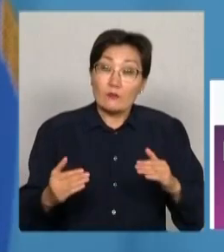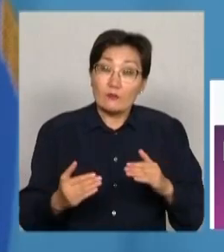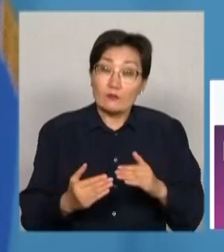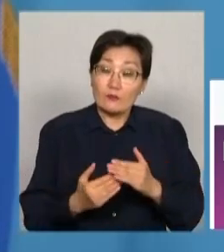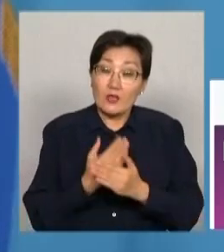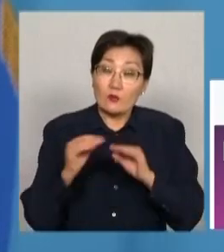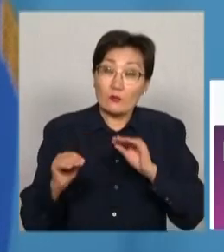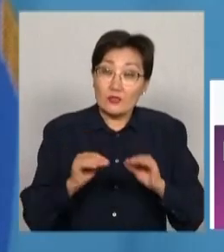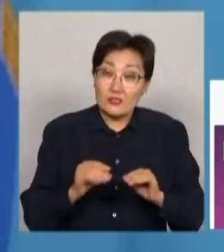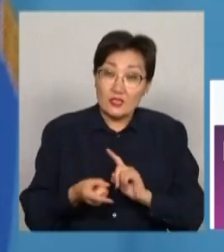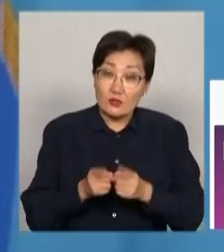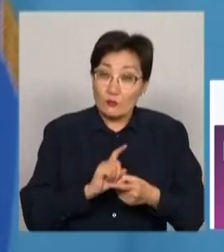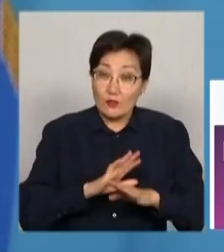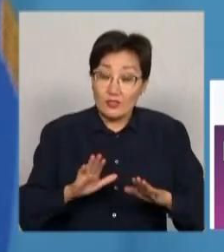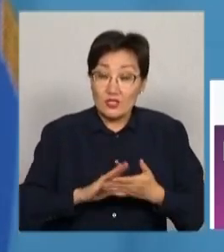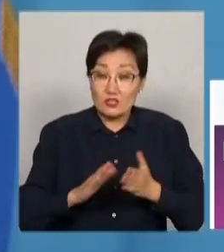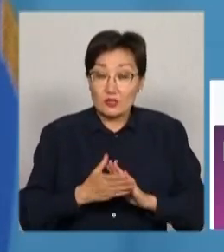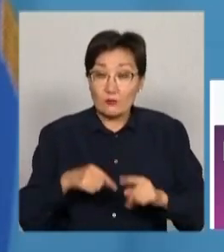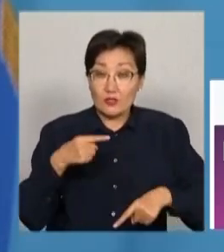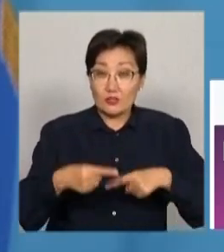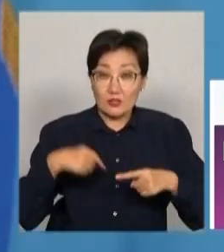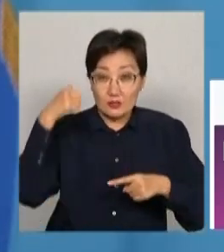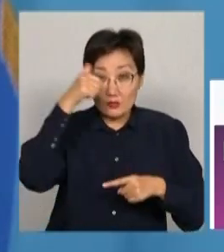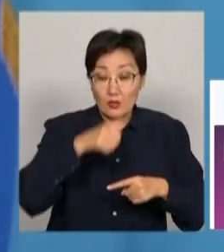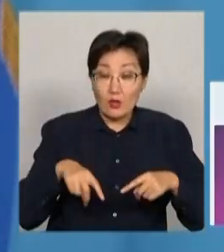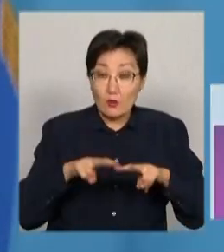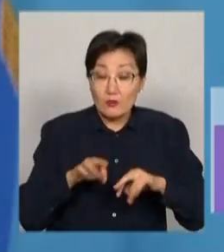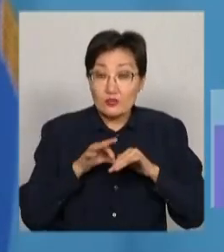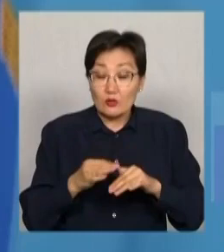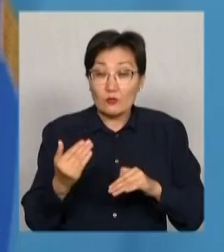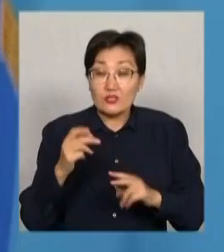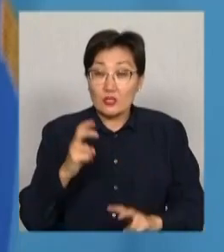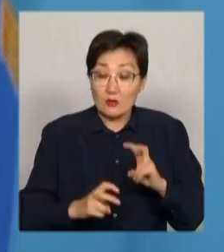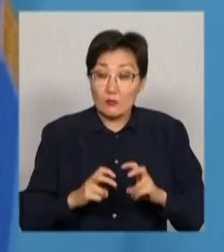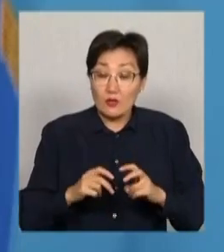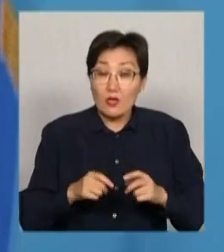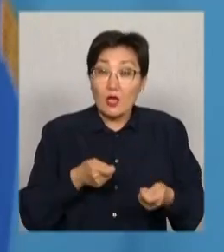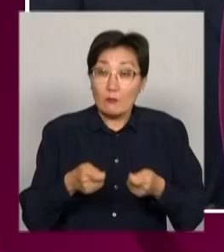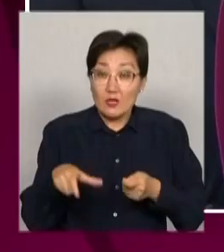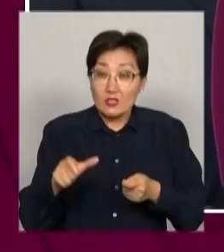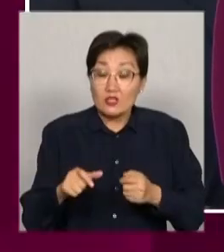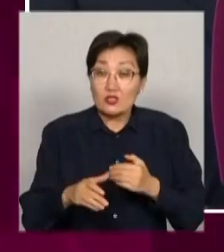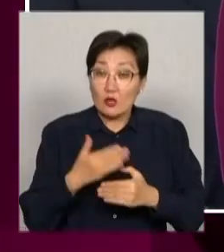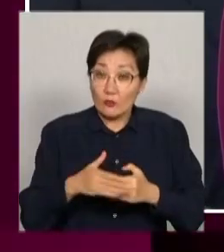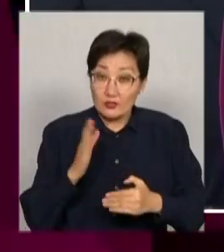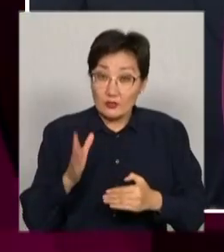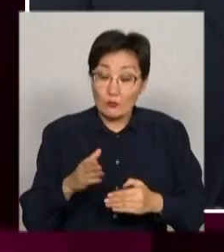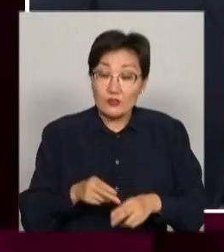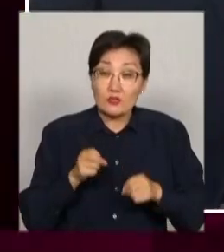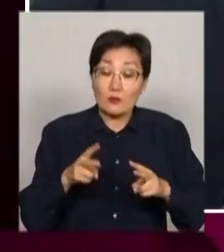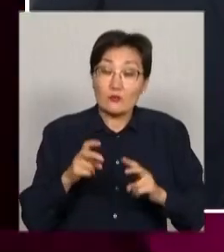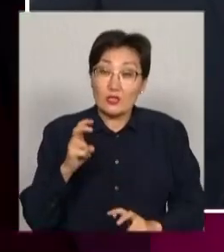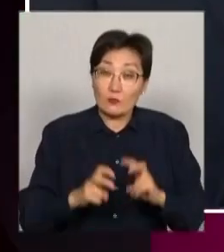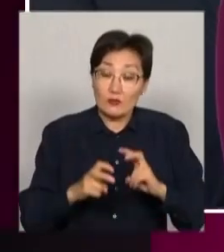орындамаған жағдайда келесі жыл проверкеге барған кезде сол мекеменің кәсіпорнының басшылары жауапкершілікке салынады. Қазір қауіпті